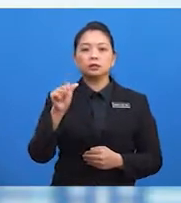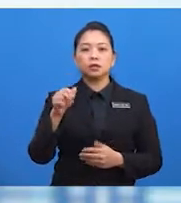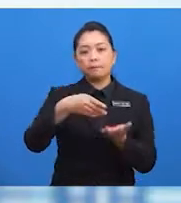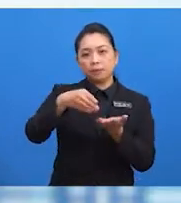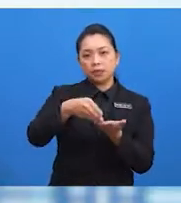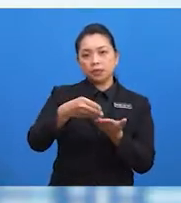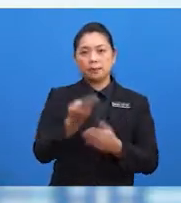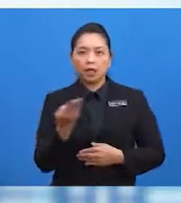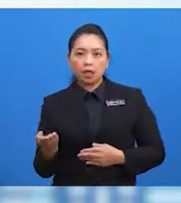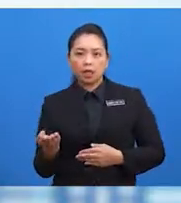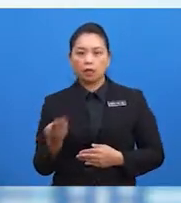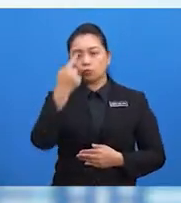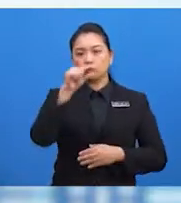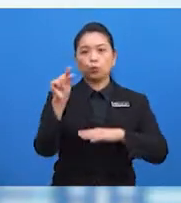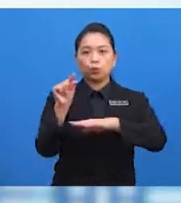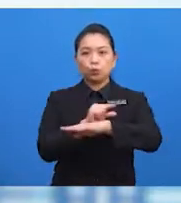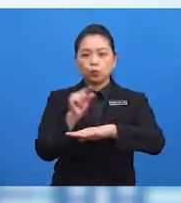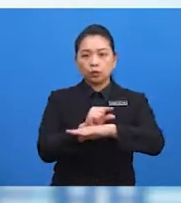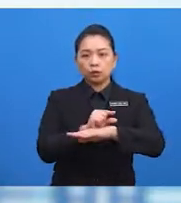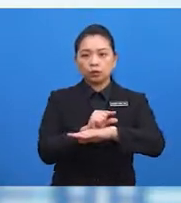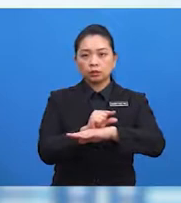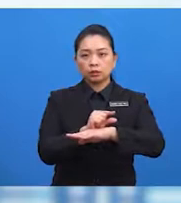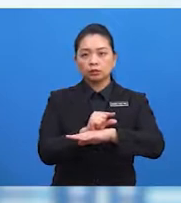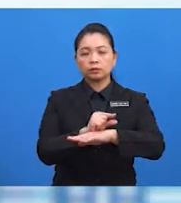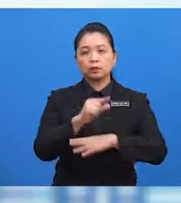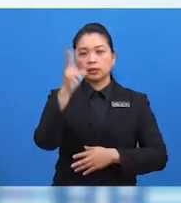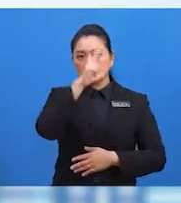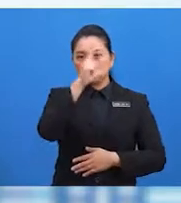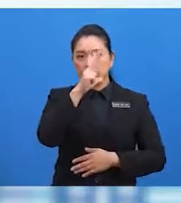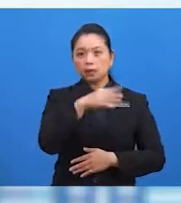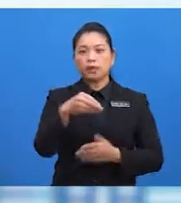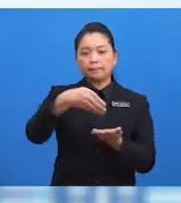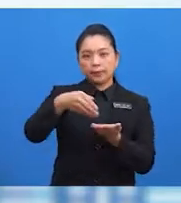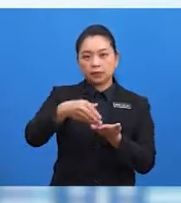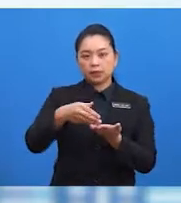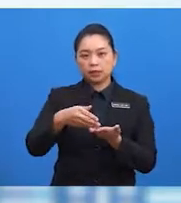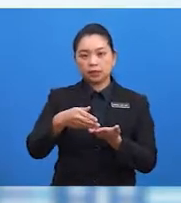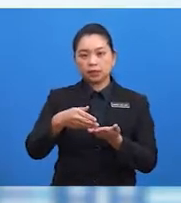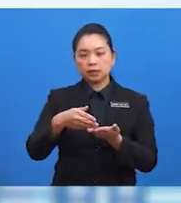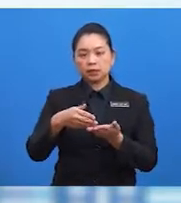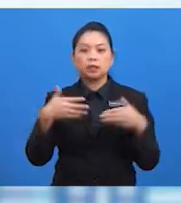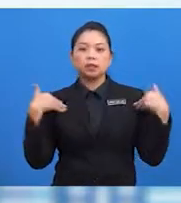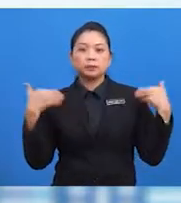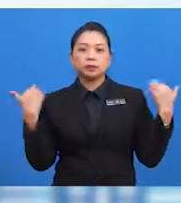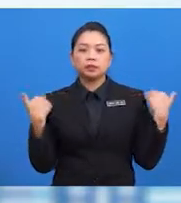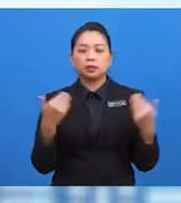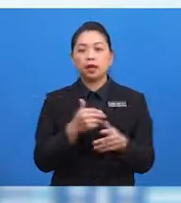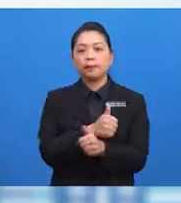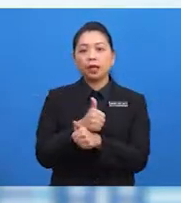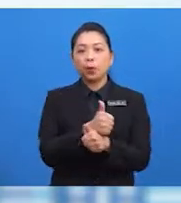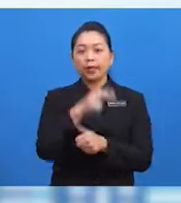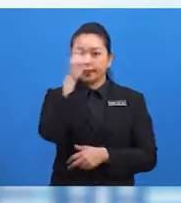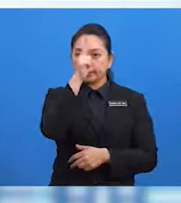bahan untuk kegunaan jabatan kerajaan serta perbelanjaan keraian pegawai kerajaan.